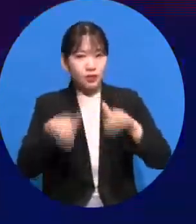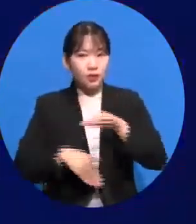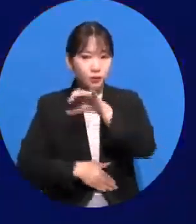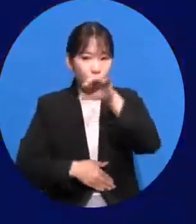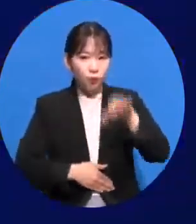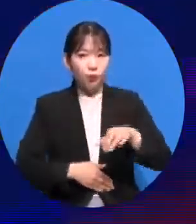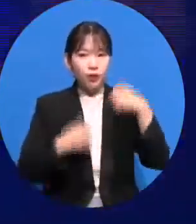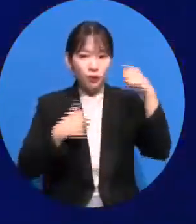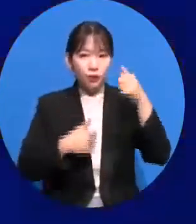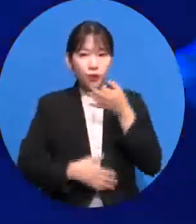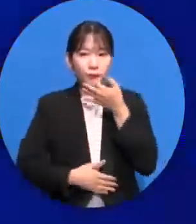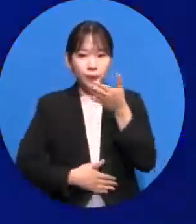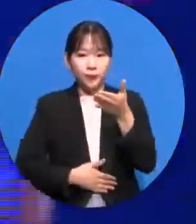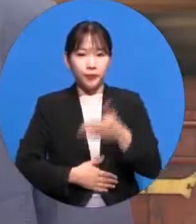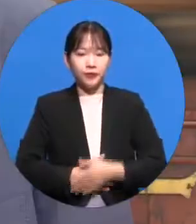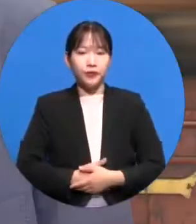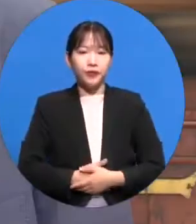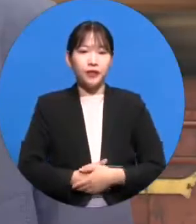펼치게 됩니다.